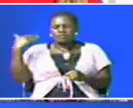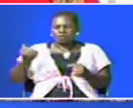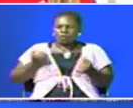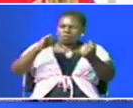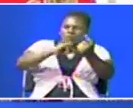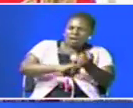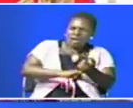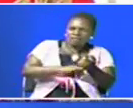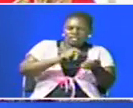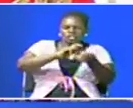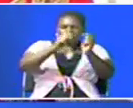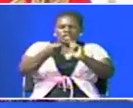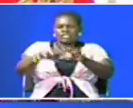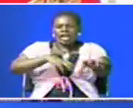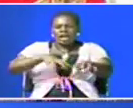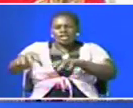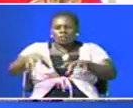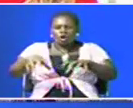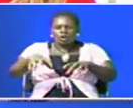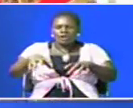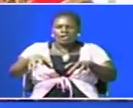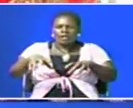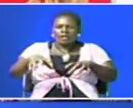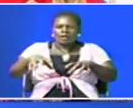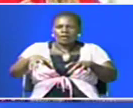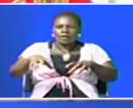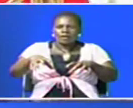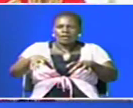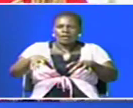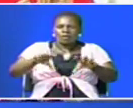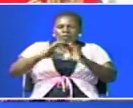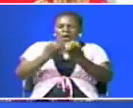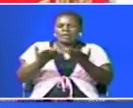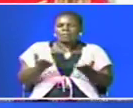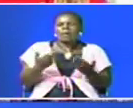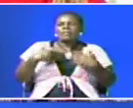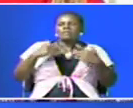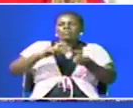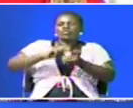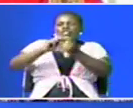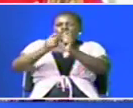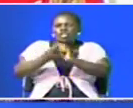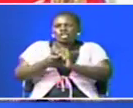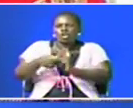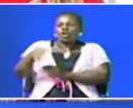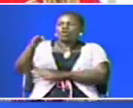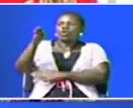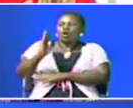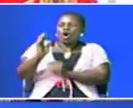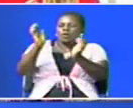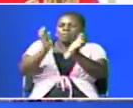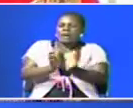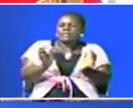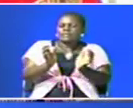mkeo, sasa amekuwa mnyama, unaweza mfanyia lolote ili tu simuone hapa duniani. Sasa watu wamegeuka, wamekuwa Mwenyezi Mungu ajihukumia wenyewe